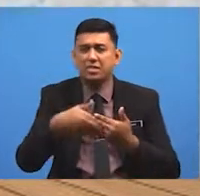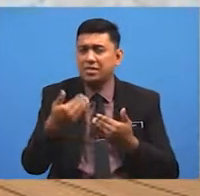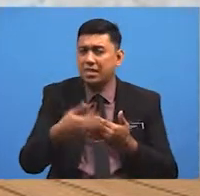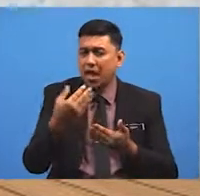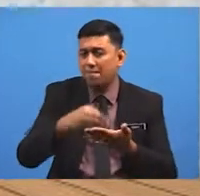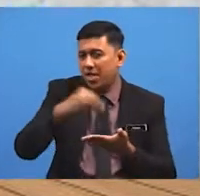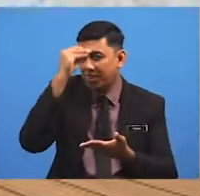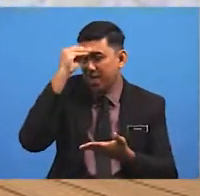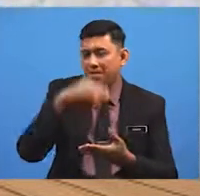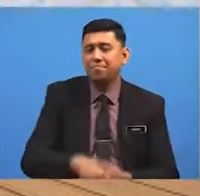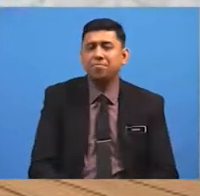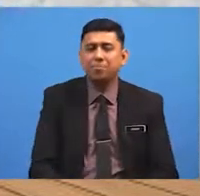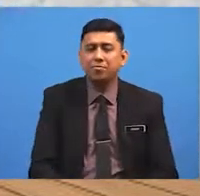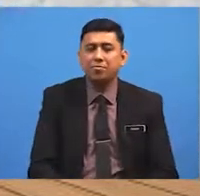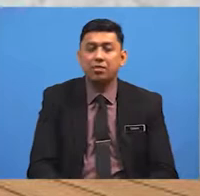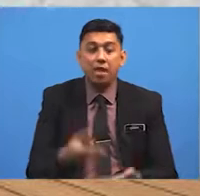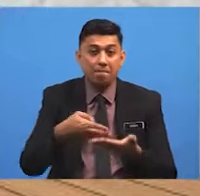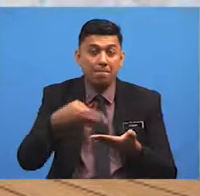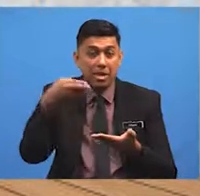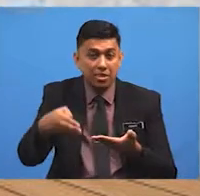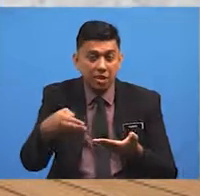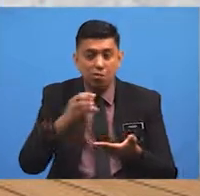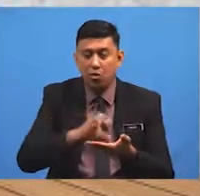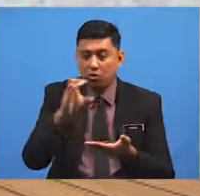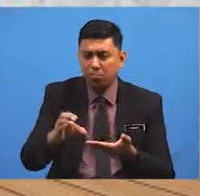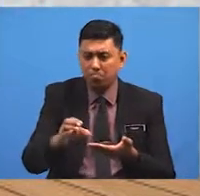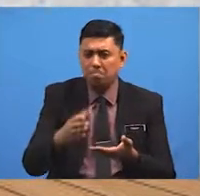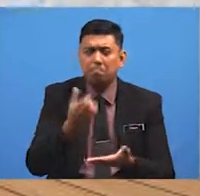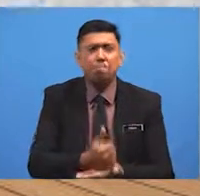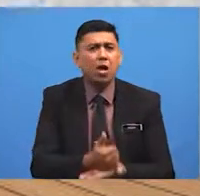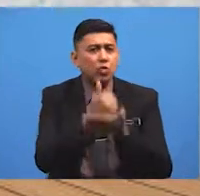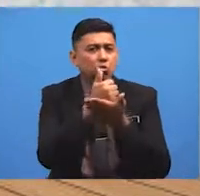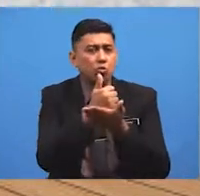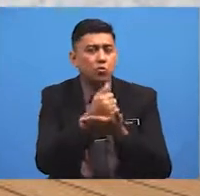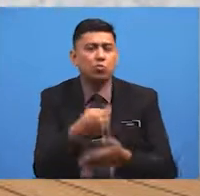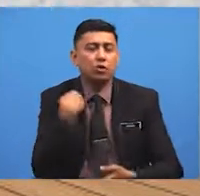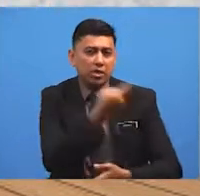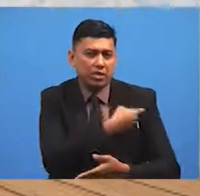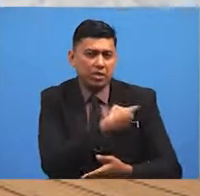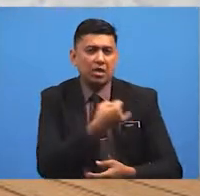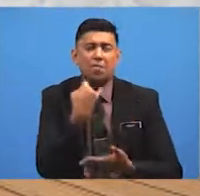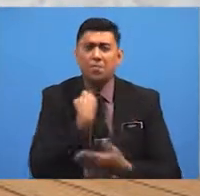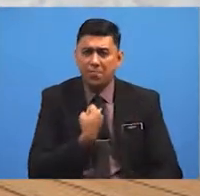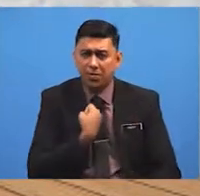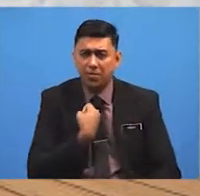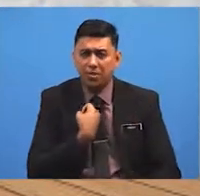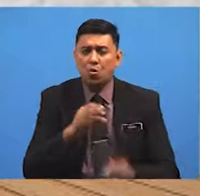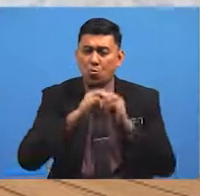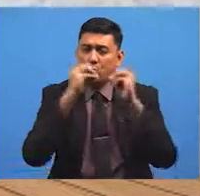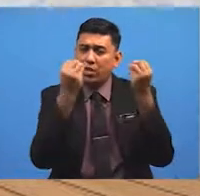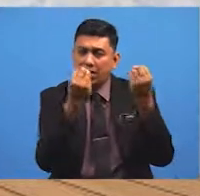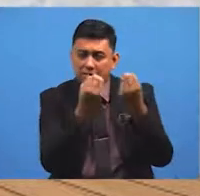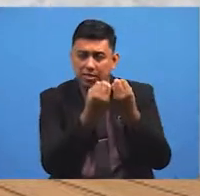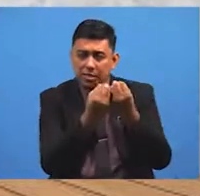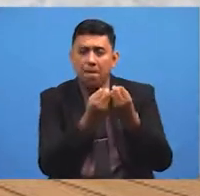nak belajar belanjawan tunai dapat membantu kita sebagai individu atau organisasi